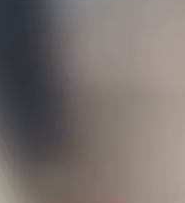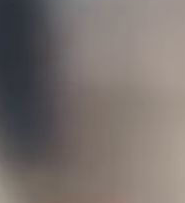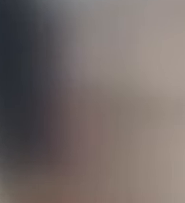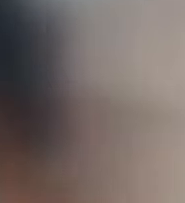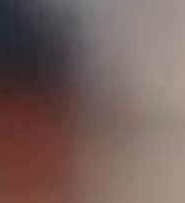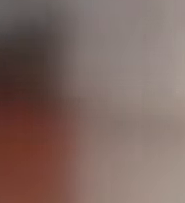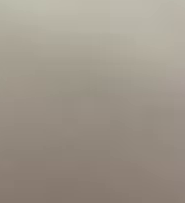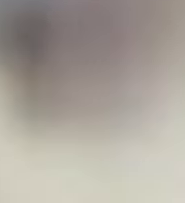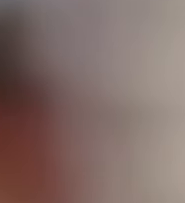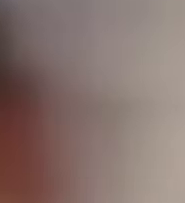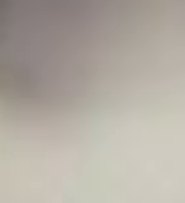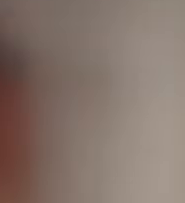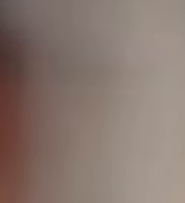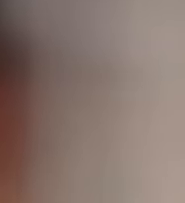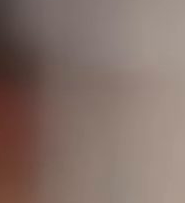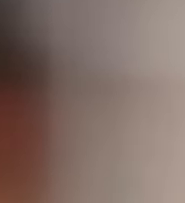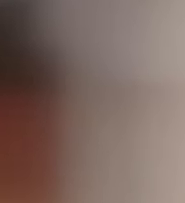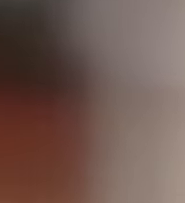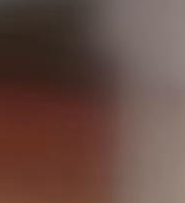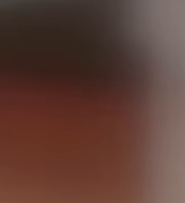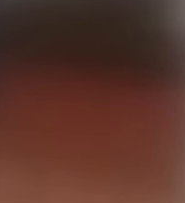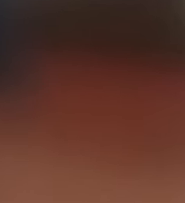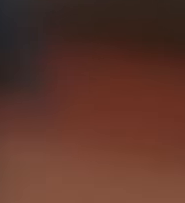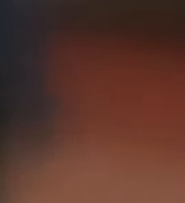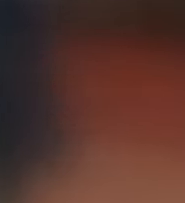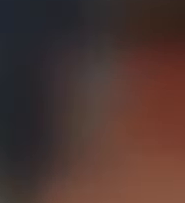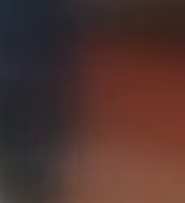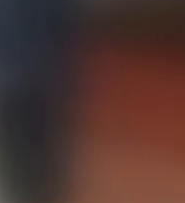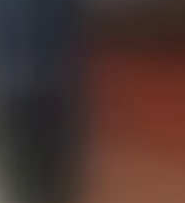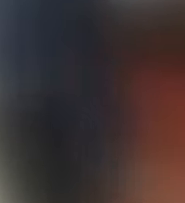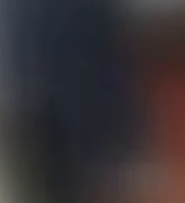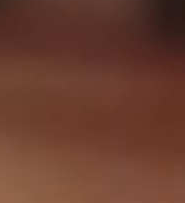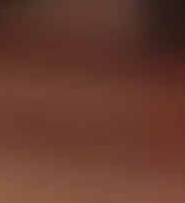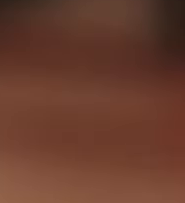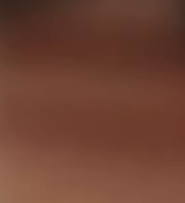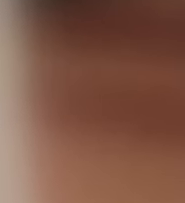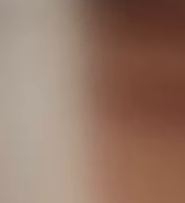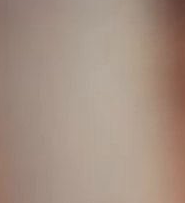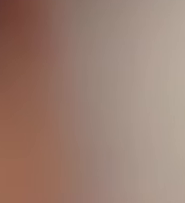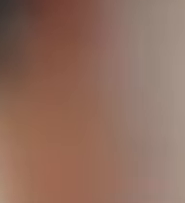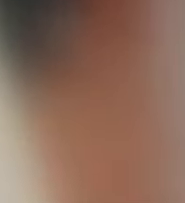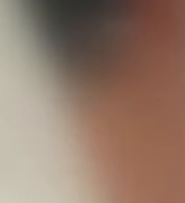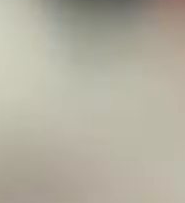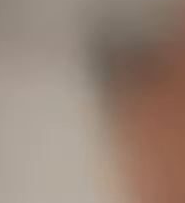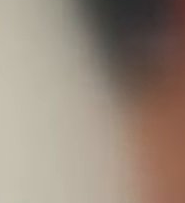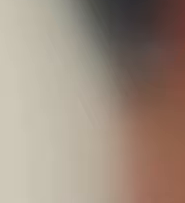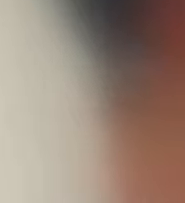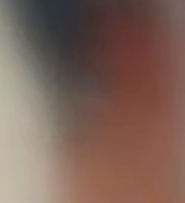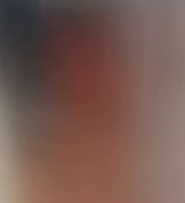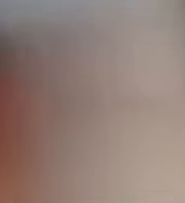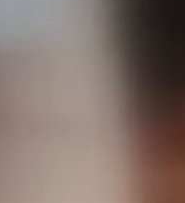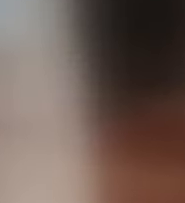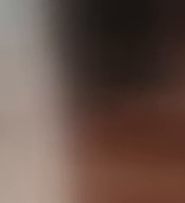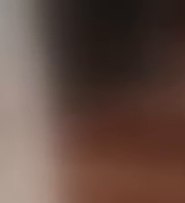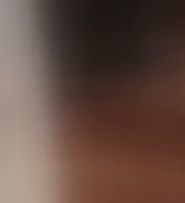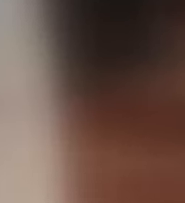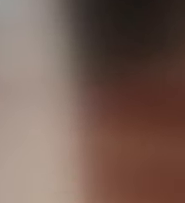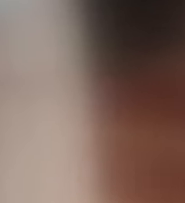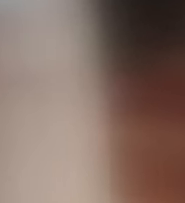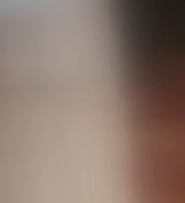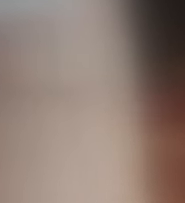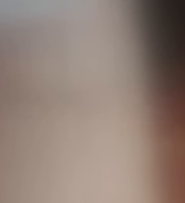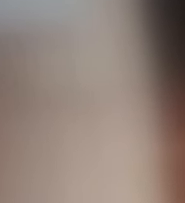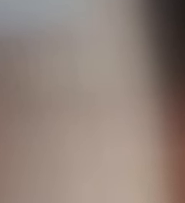මොකද මේක අවසන් වෙනවා ආගමික නිදහස තියෙන්න ඕන ඔබතුමා පොලිස්පතිව ගෙන්නලා